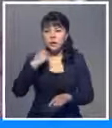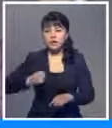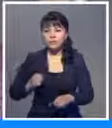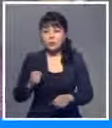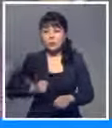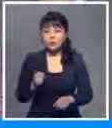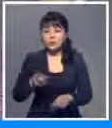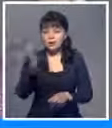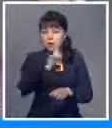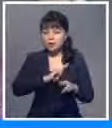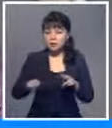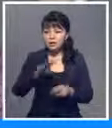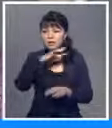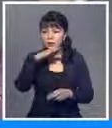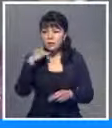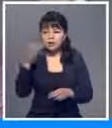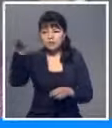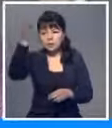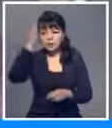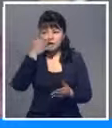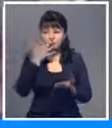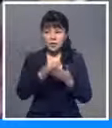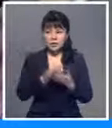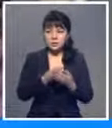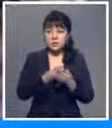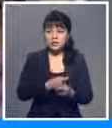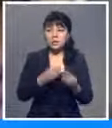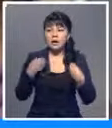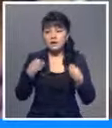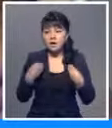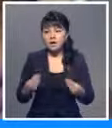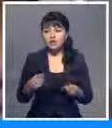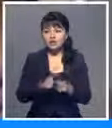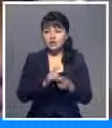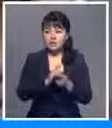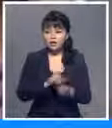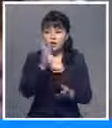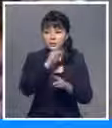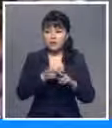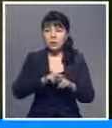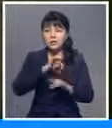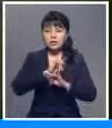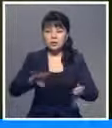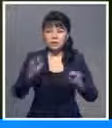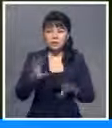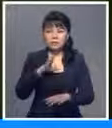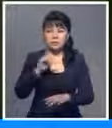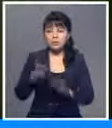опат болғанын көріп, өзінің де ерлік істегендерін көп айтып отыратын.